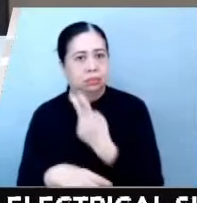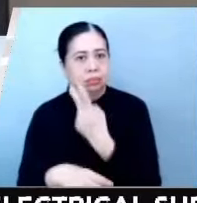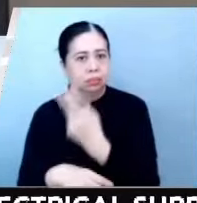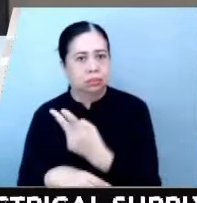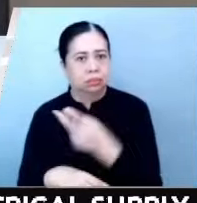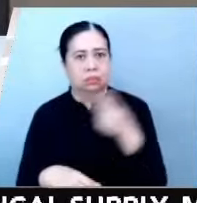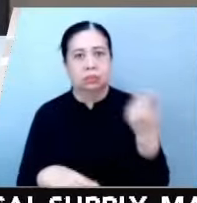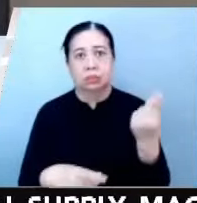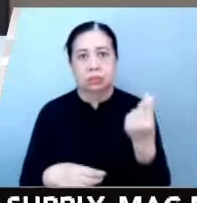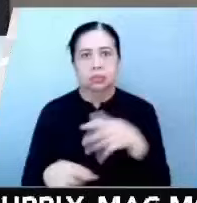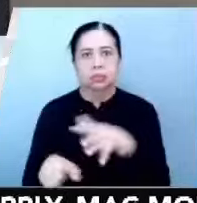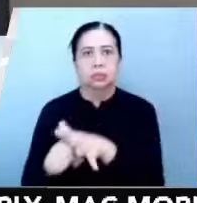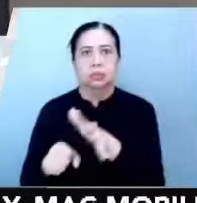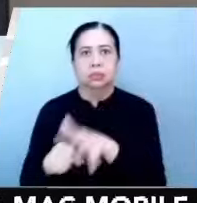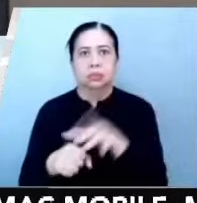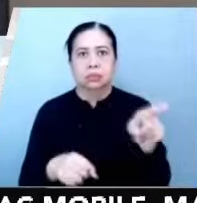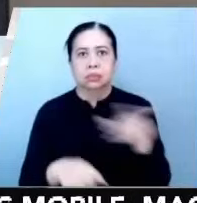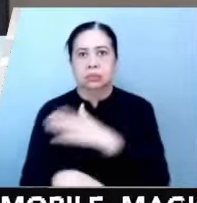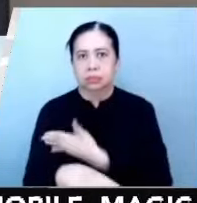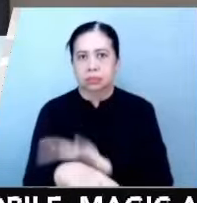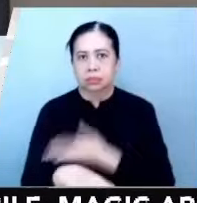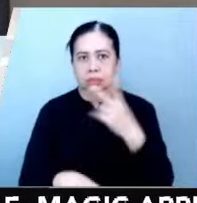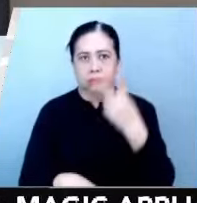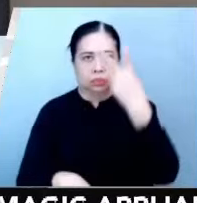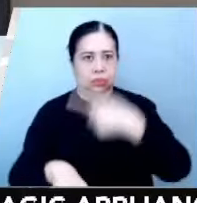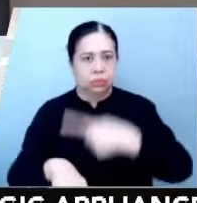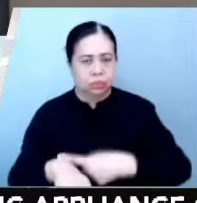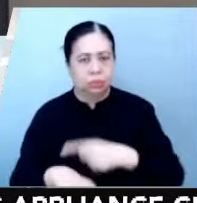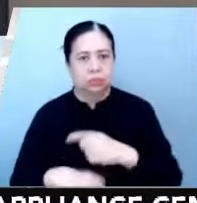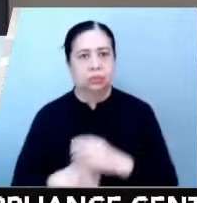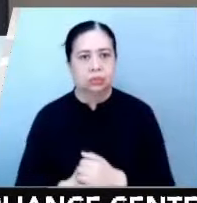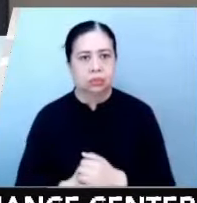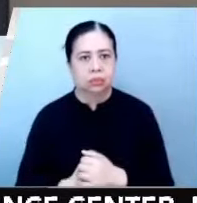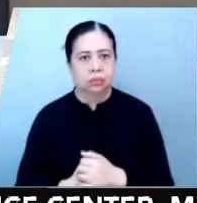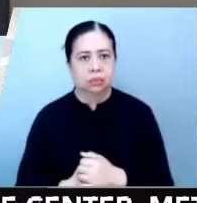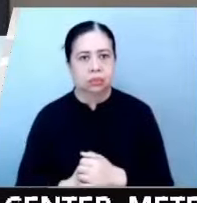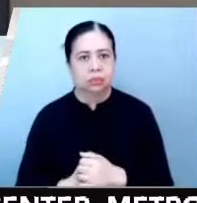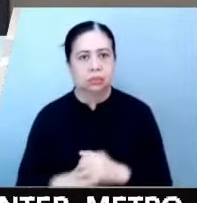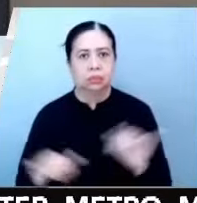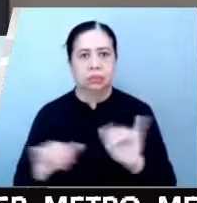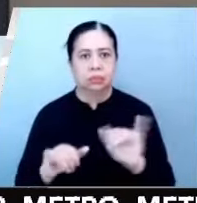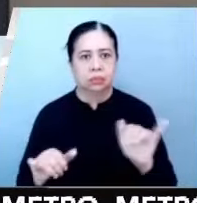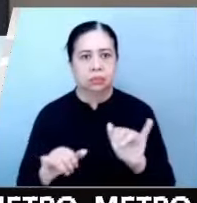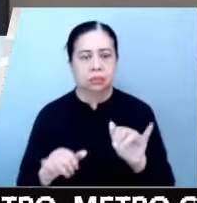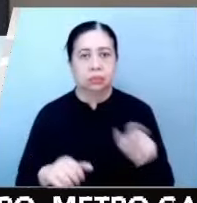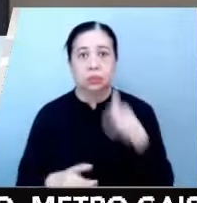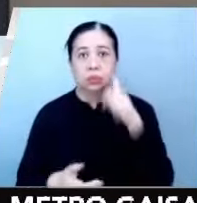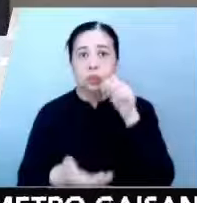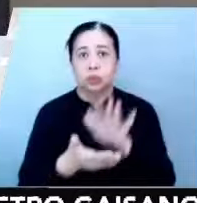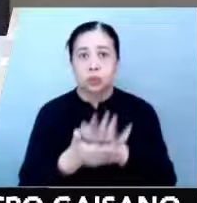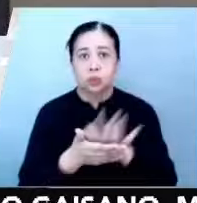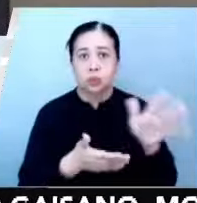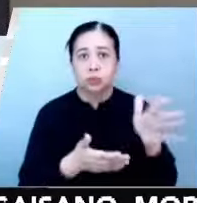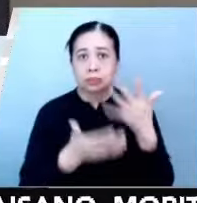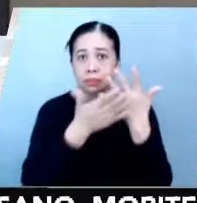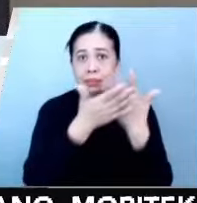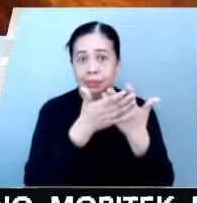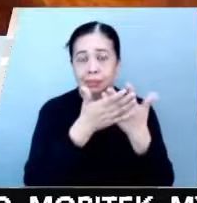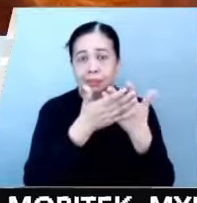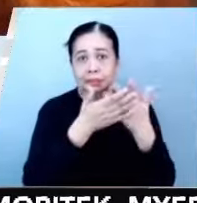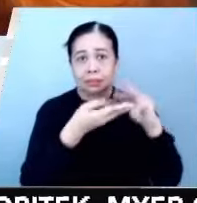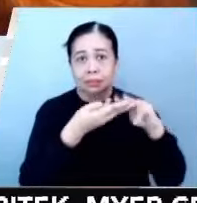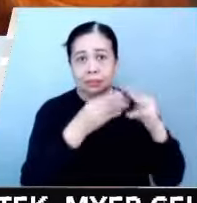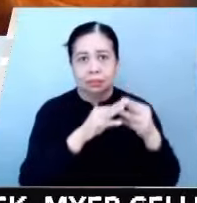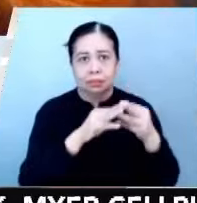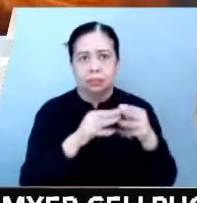ginahasa ng 2 beses. At ganun din po yung asawa ng kanyang inmate ay kanya rin pinagsamantalahan.